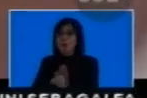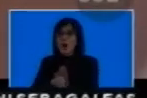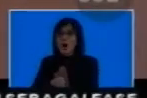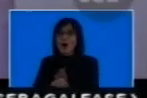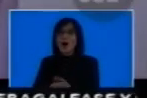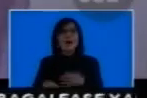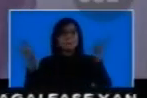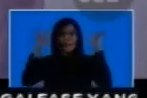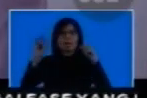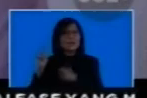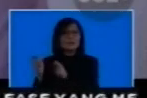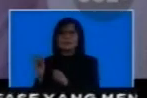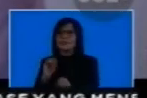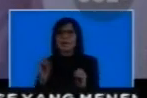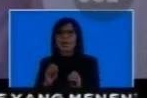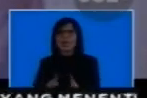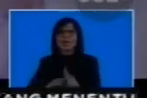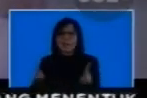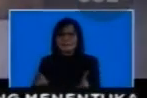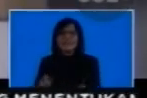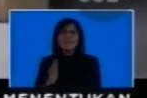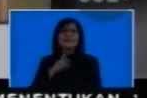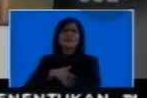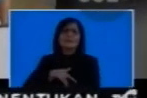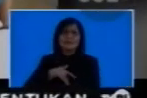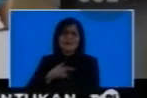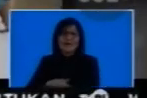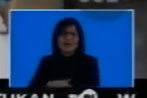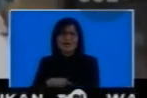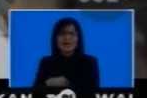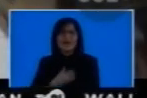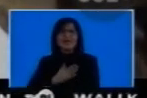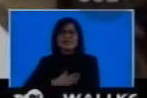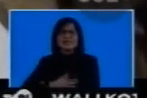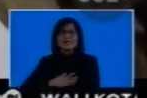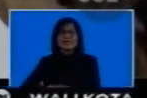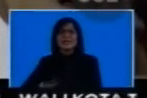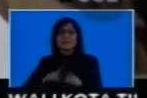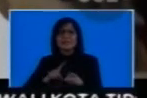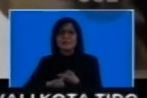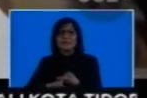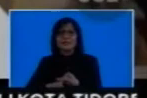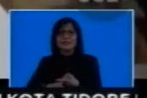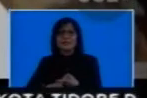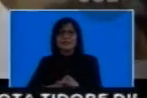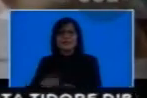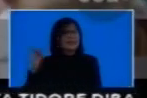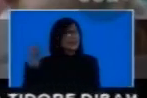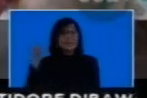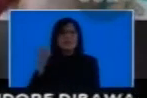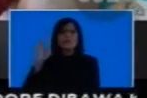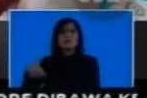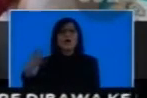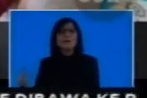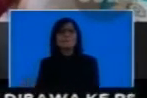Tapi ia ikut merasakan kesedihan teman-temannya yang tidak bisa mudik dan bertemu keluarga.